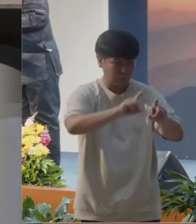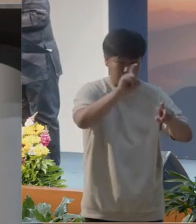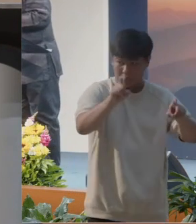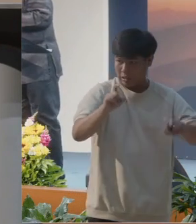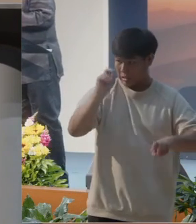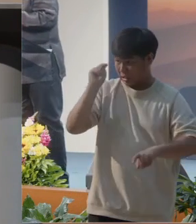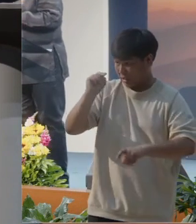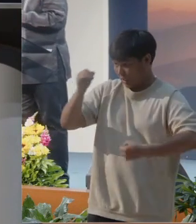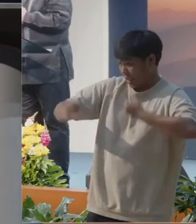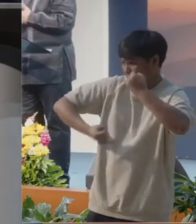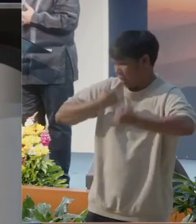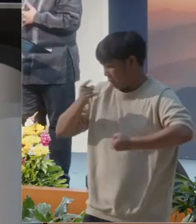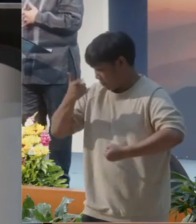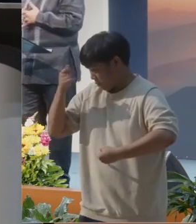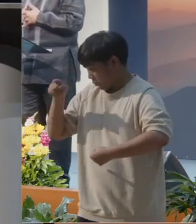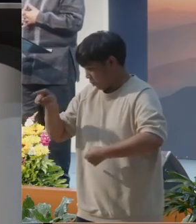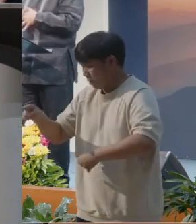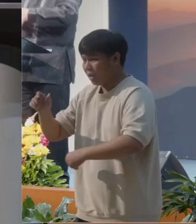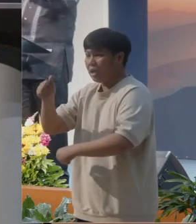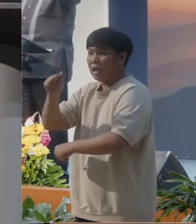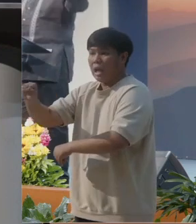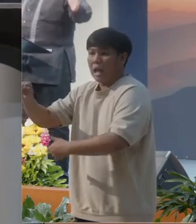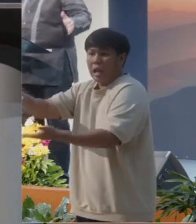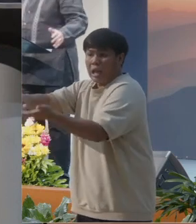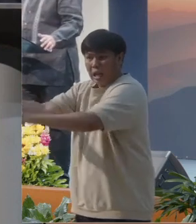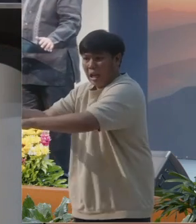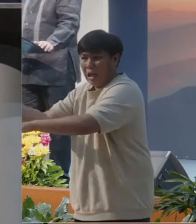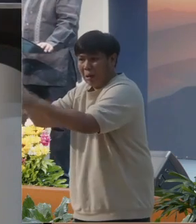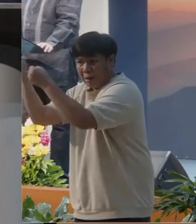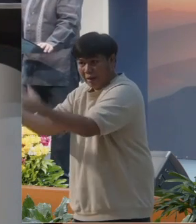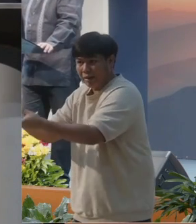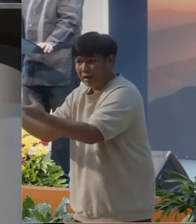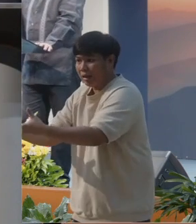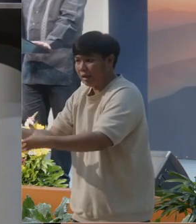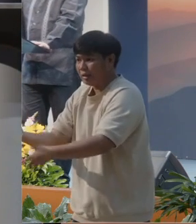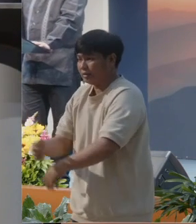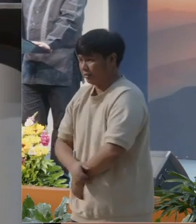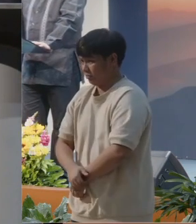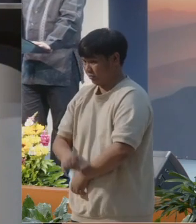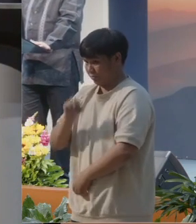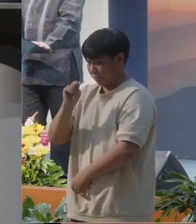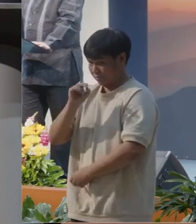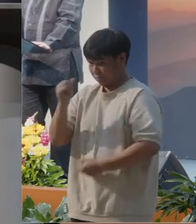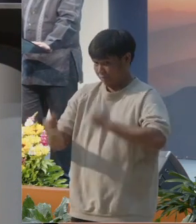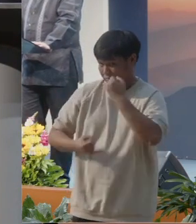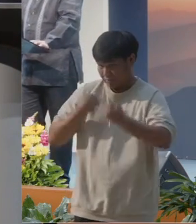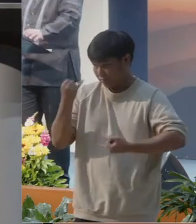magsiya dahil namatay ang tao ng Ai? Dapat po ba tayong